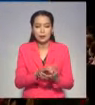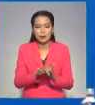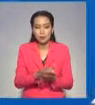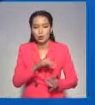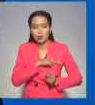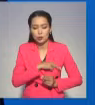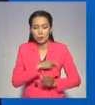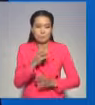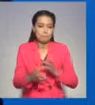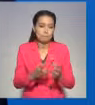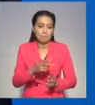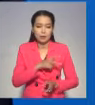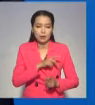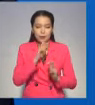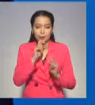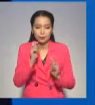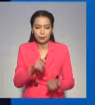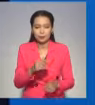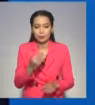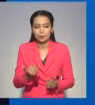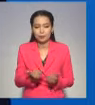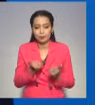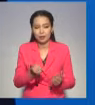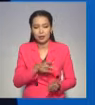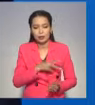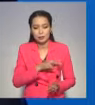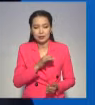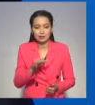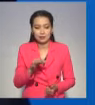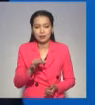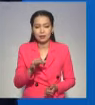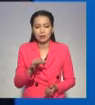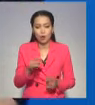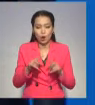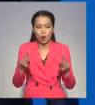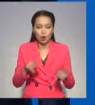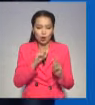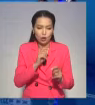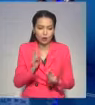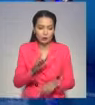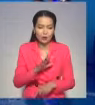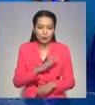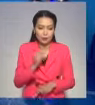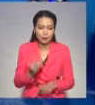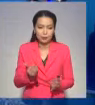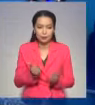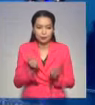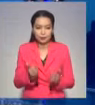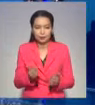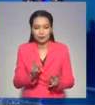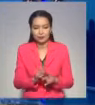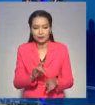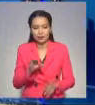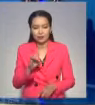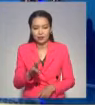сотрудничества между народами наградил членов АНК почетными медалями и орденами. Благодарности от президента удостоился и российский блогер